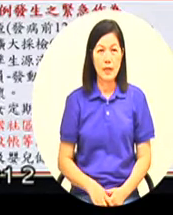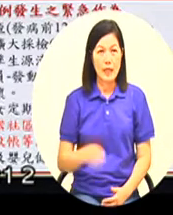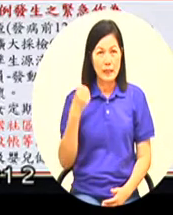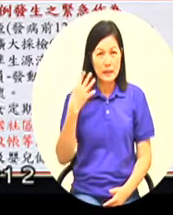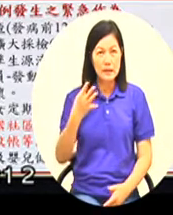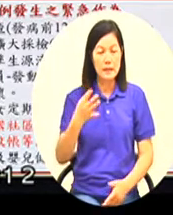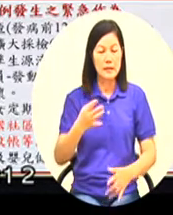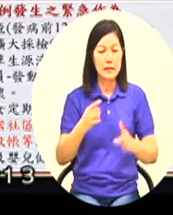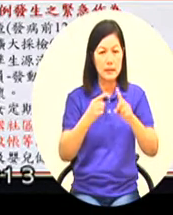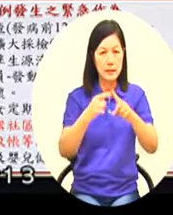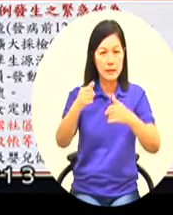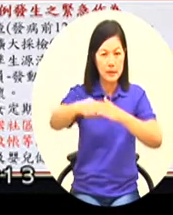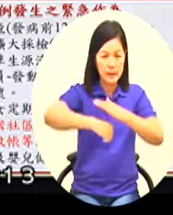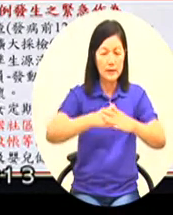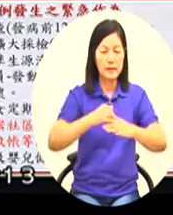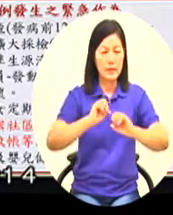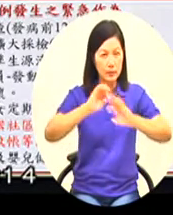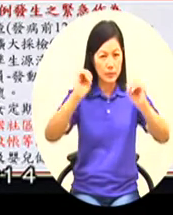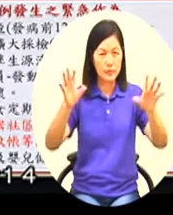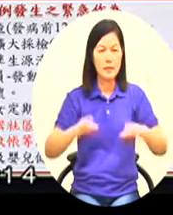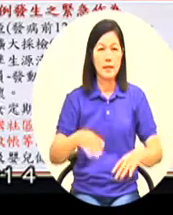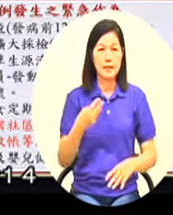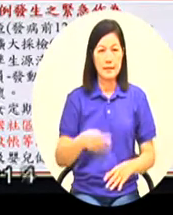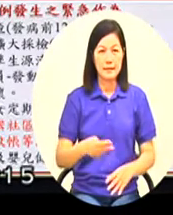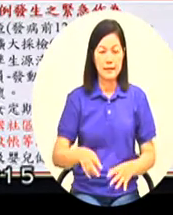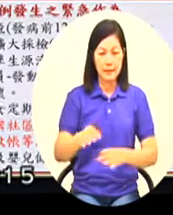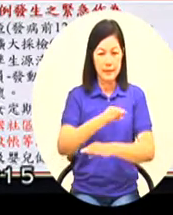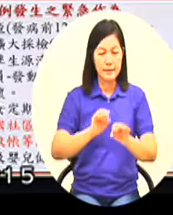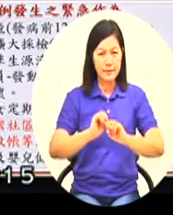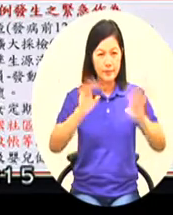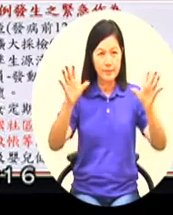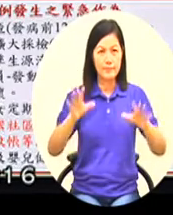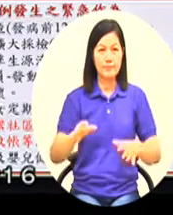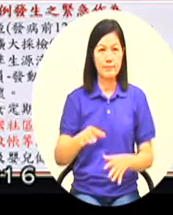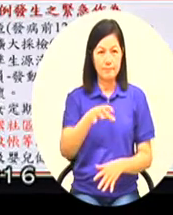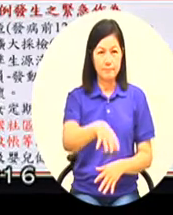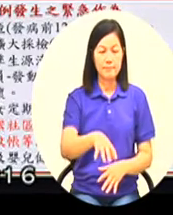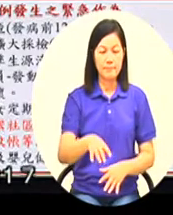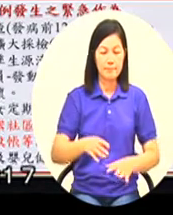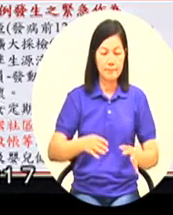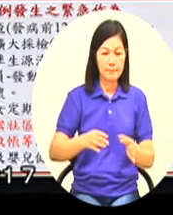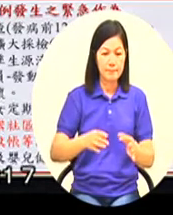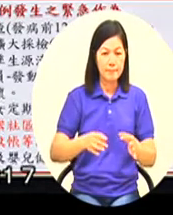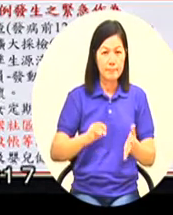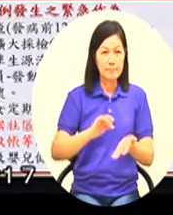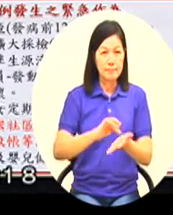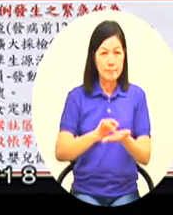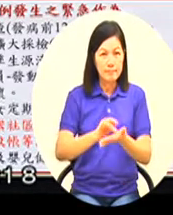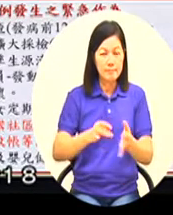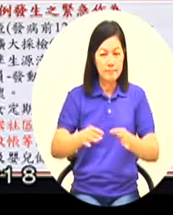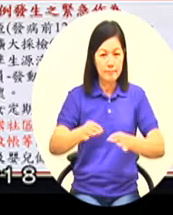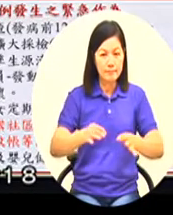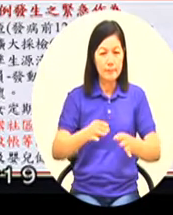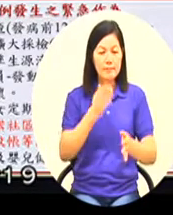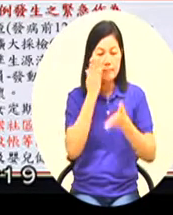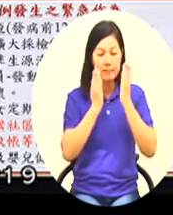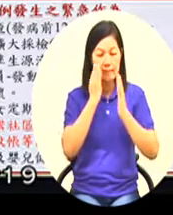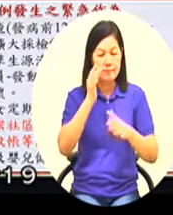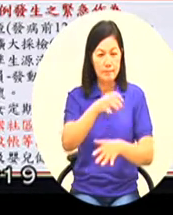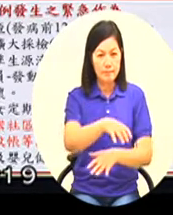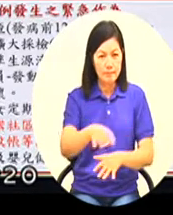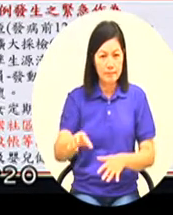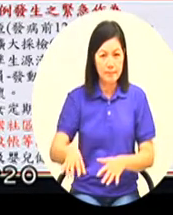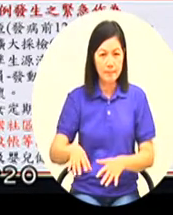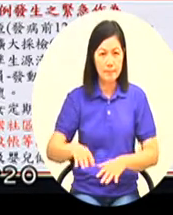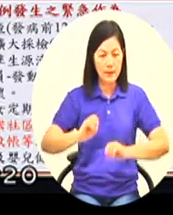以宣导，并且透过我们的经发局对我们的药妆店、我们的一些超商等等，那去建制发放